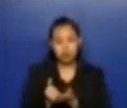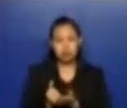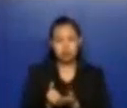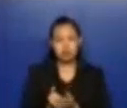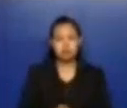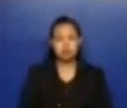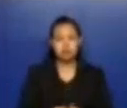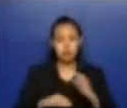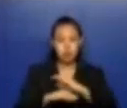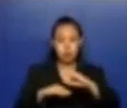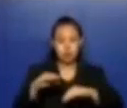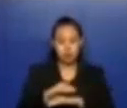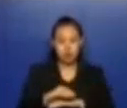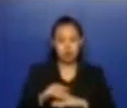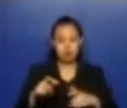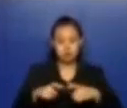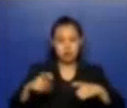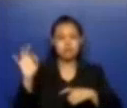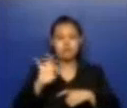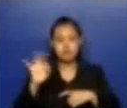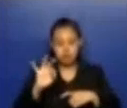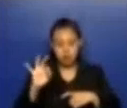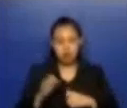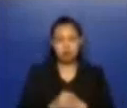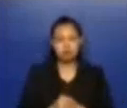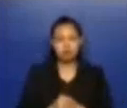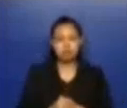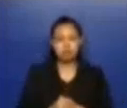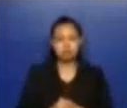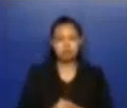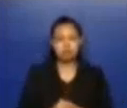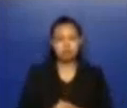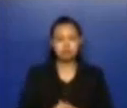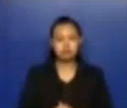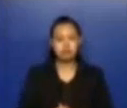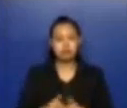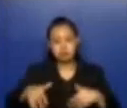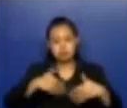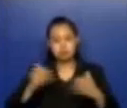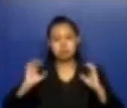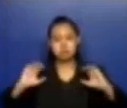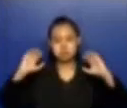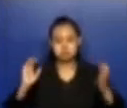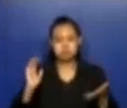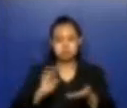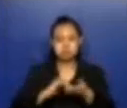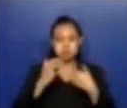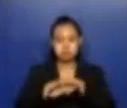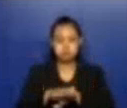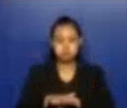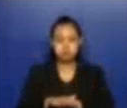ฐสวัสดิการ 2,647.4 ล้านบาท